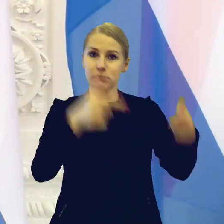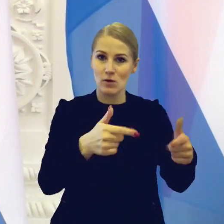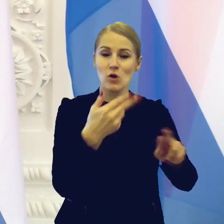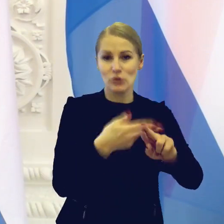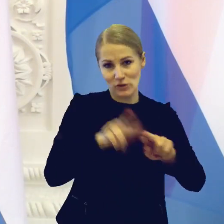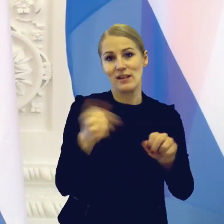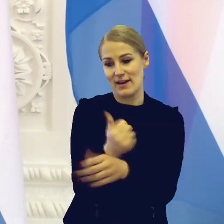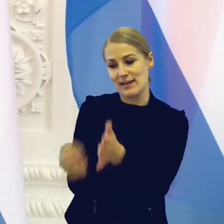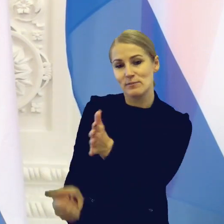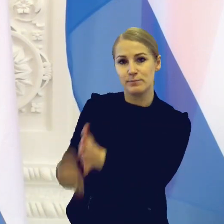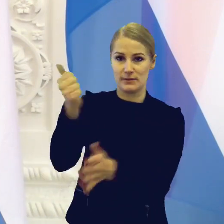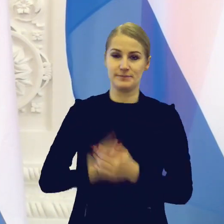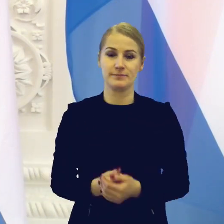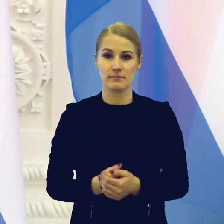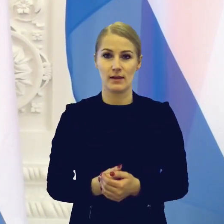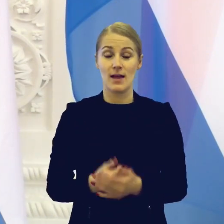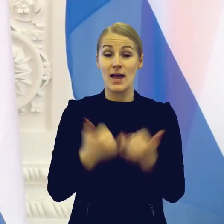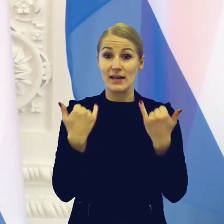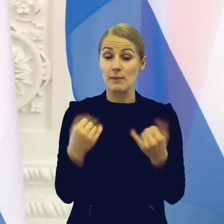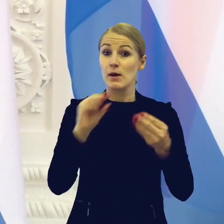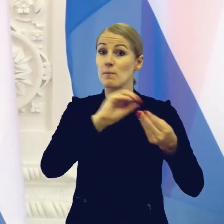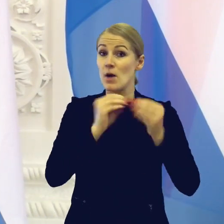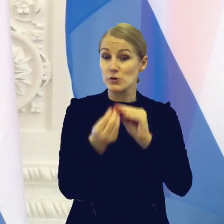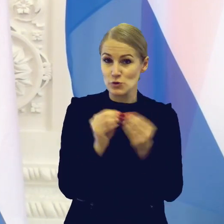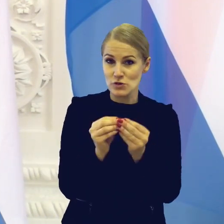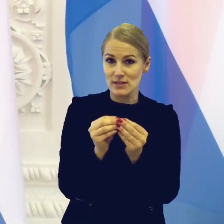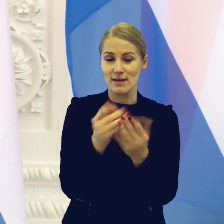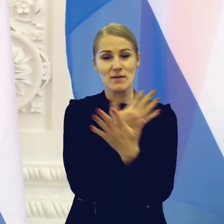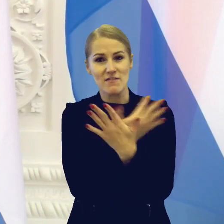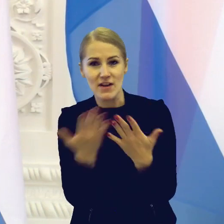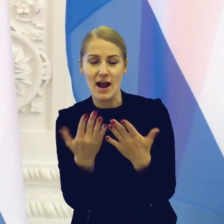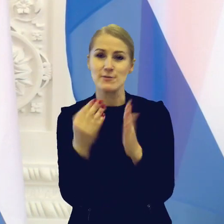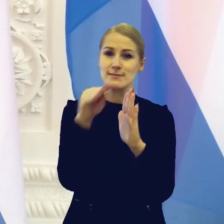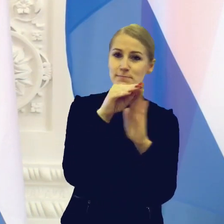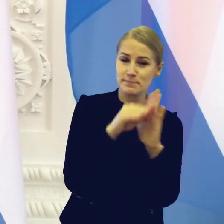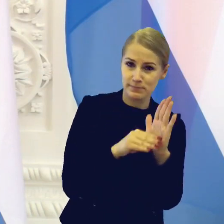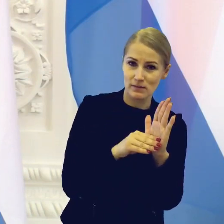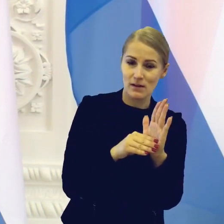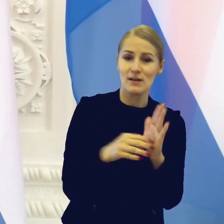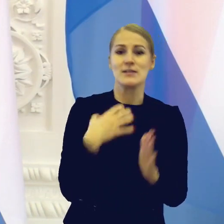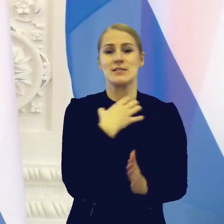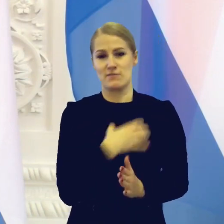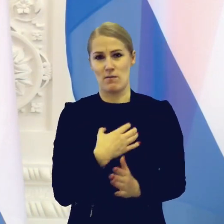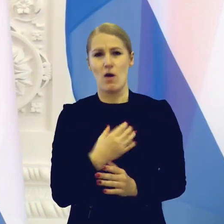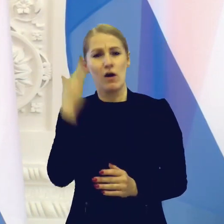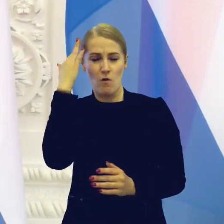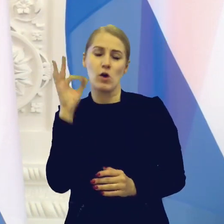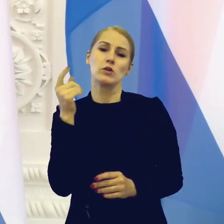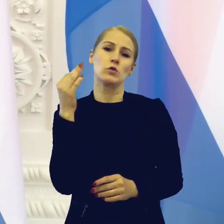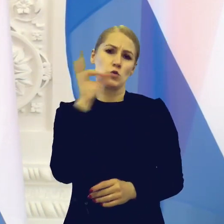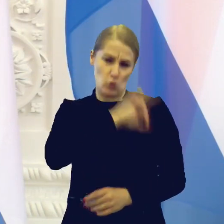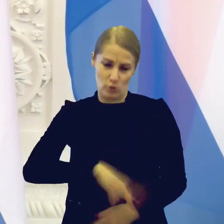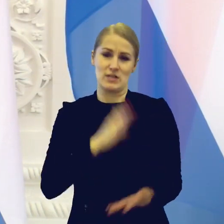to tas tekstas, dėl kurio mes susitarėme, manau, kad tikrai vertinamas palankiai, yra